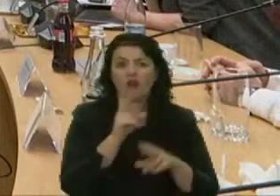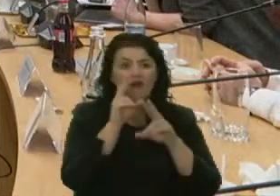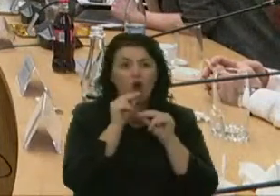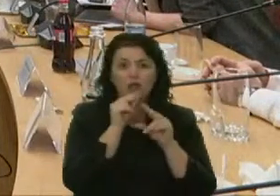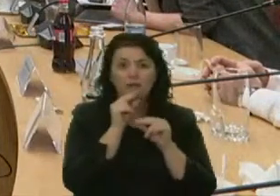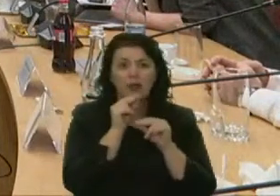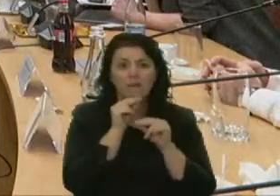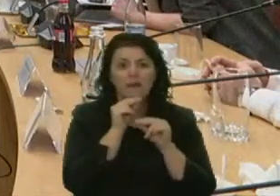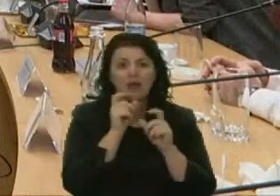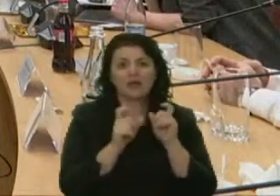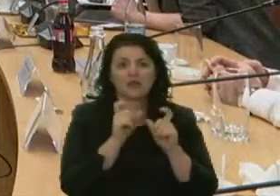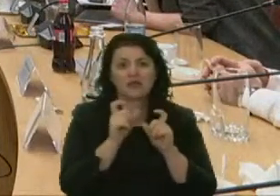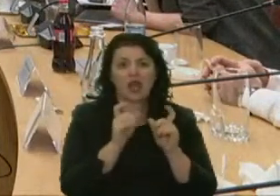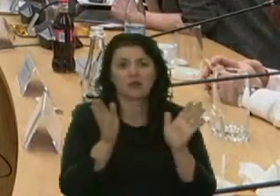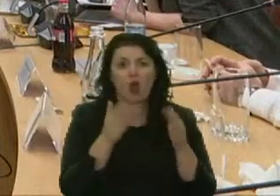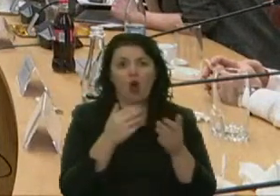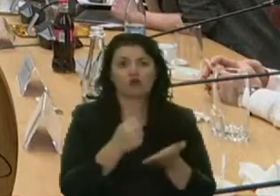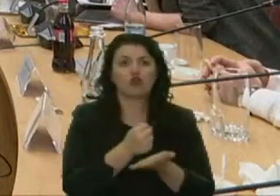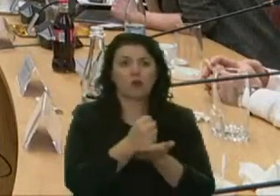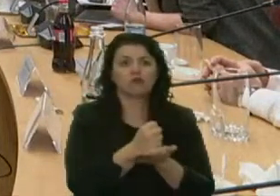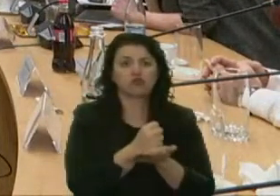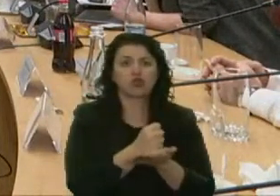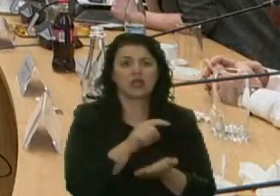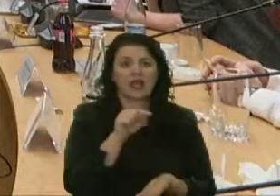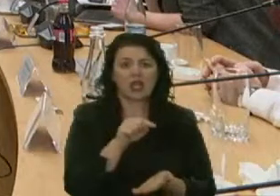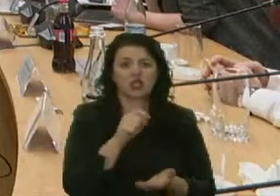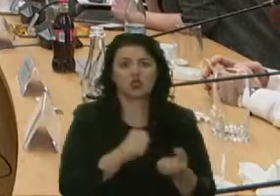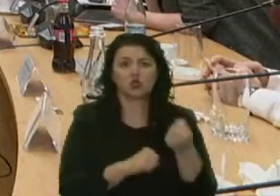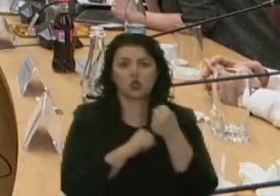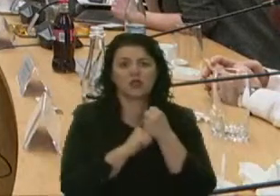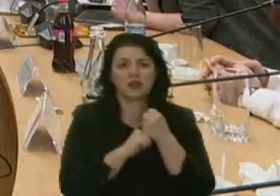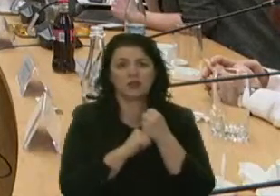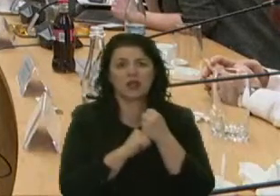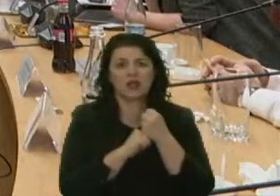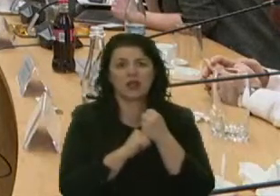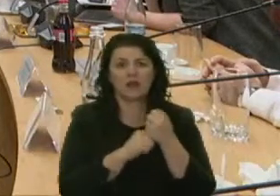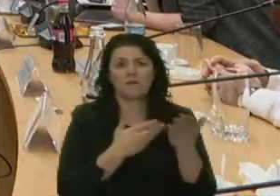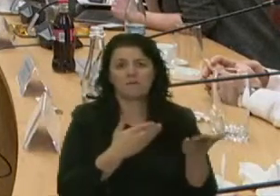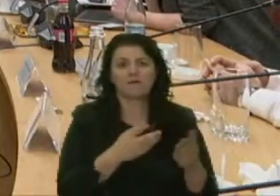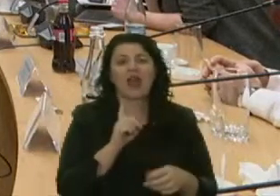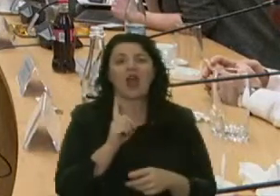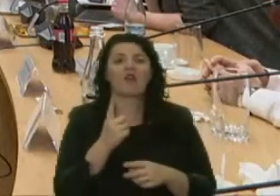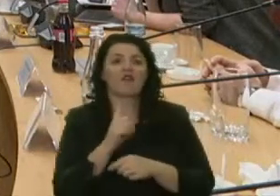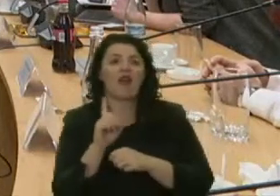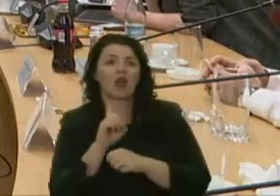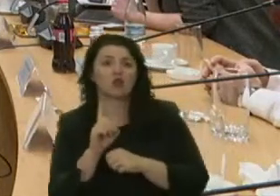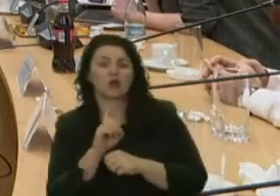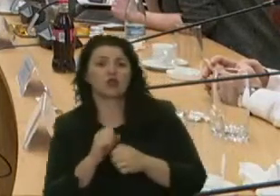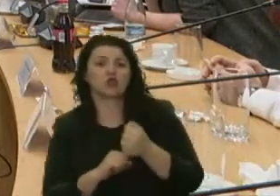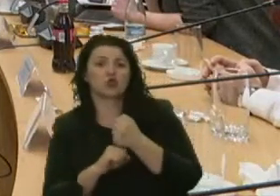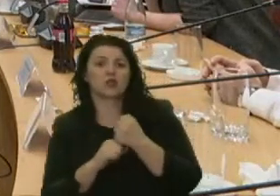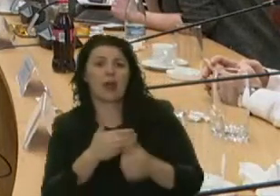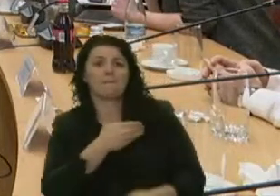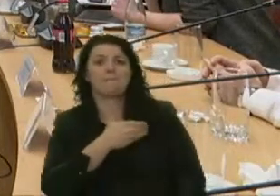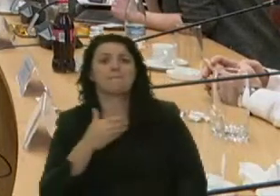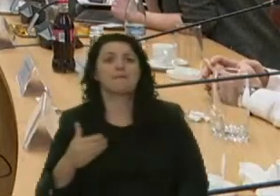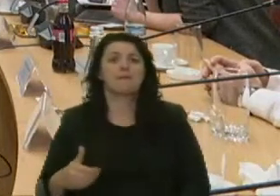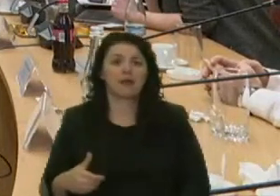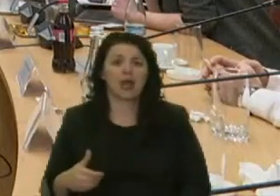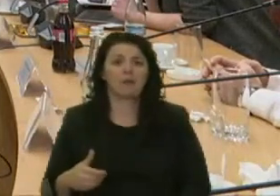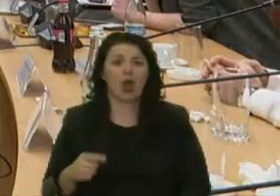despre orice buget care vine de aice și susține cultura ci vorbim despre felul în care susține Primăria